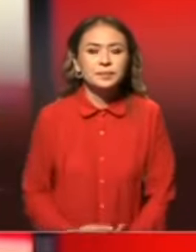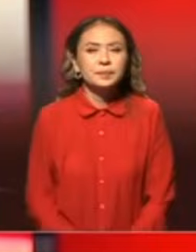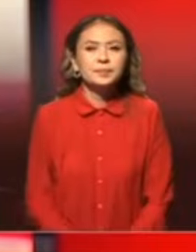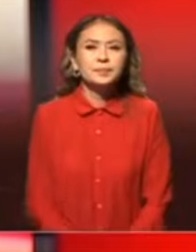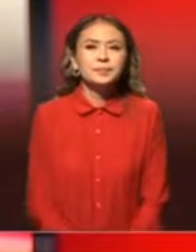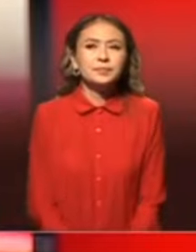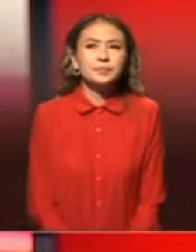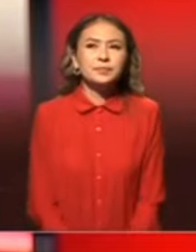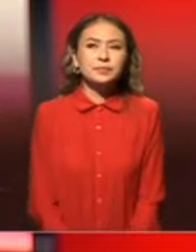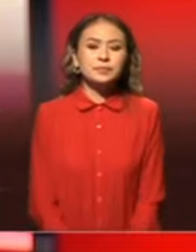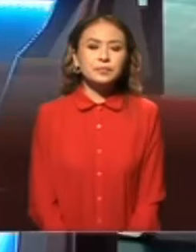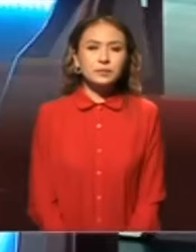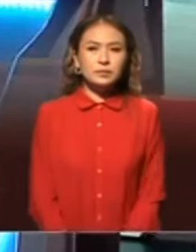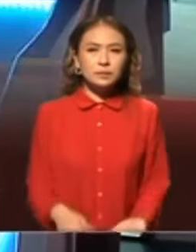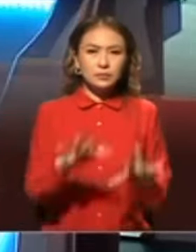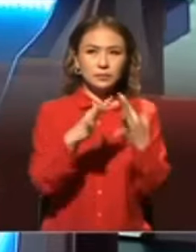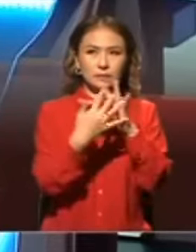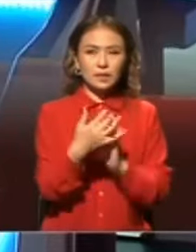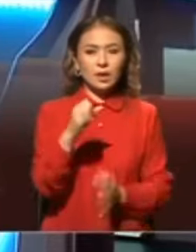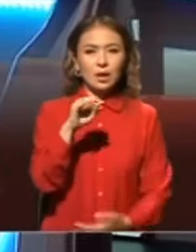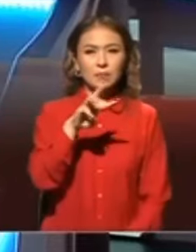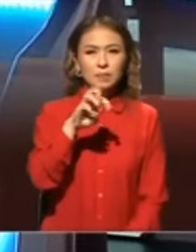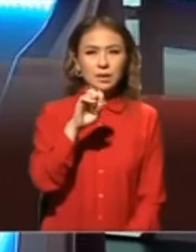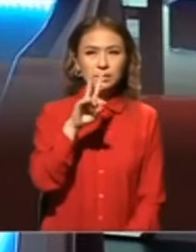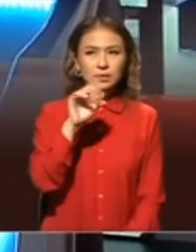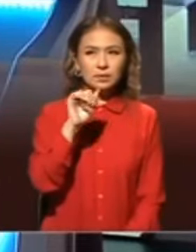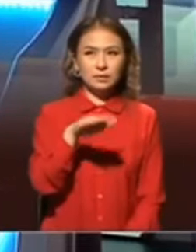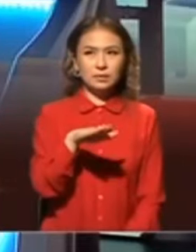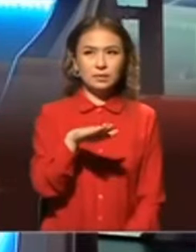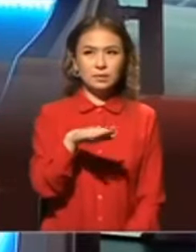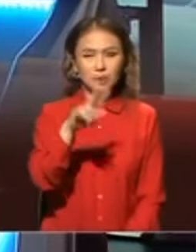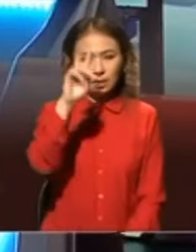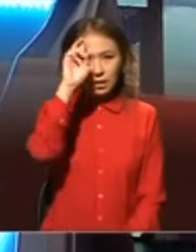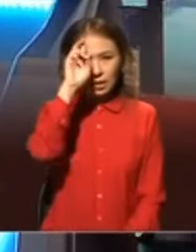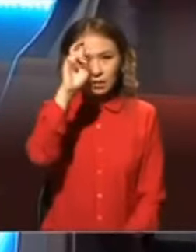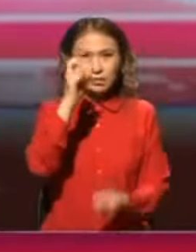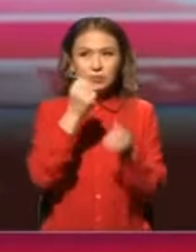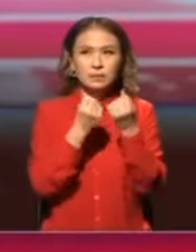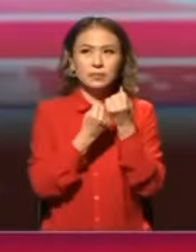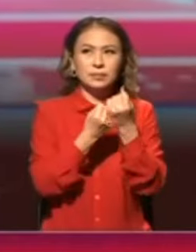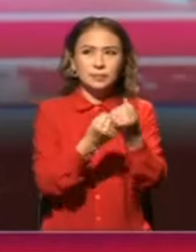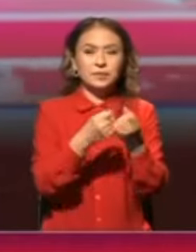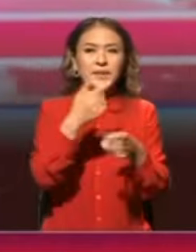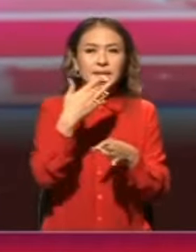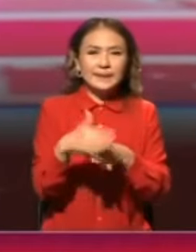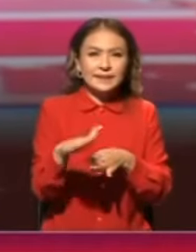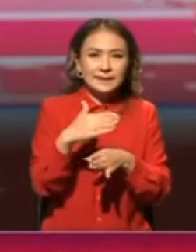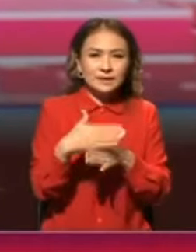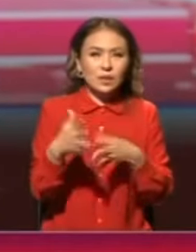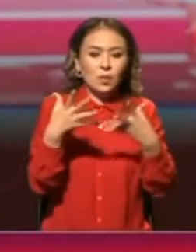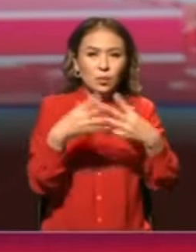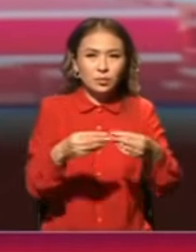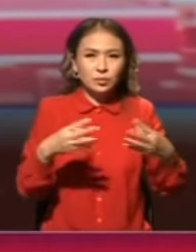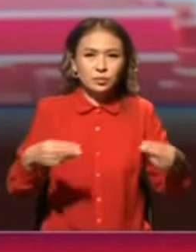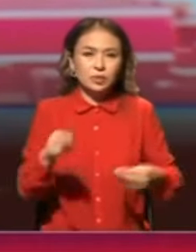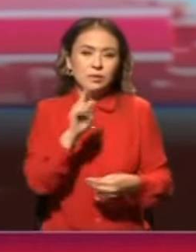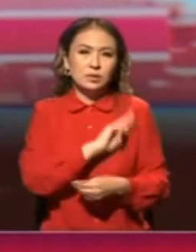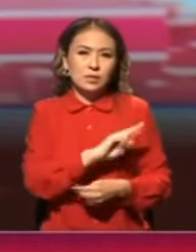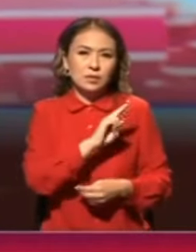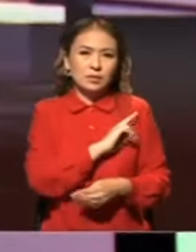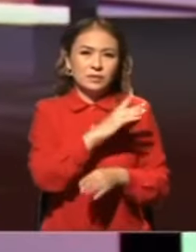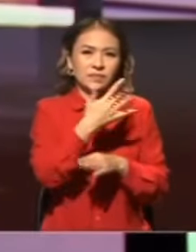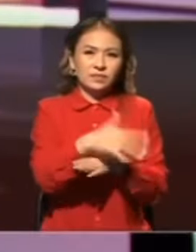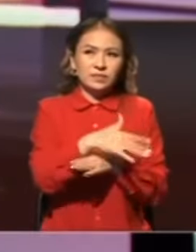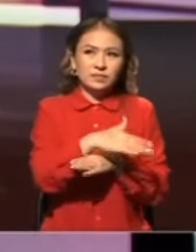Жалпы ауыл аманаты жаңағы біз айтып жатырмыз. Жалпы мынау мемлекеттік қолдау шаралары, кредиттер, көктемгі дала жұмыстары ол